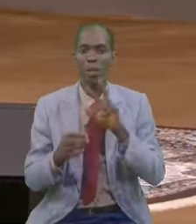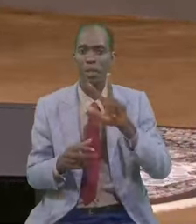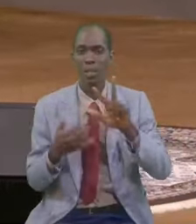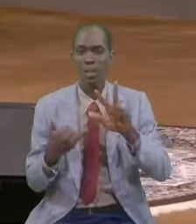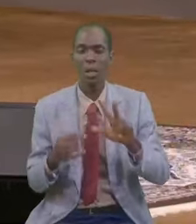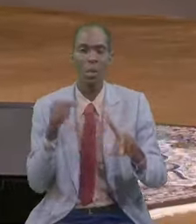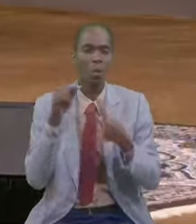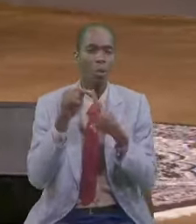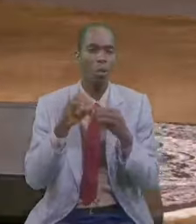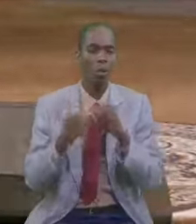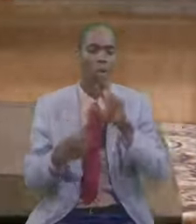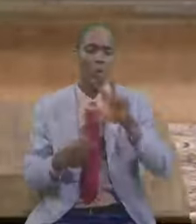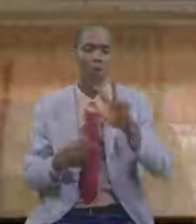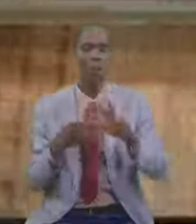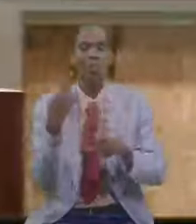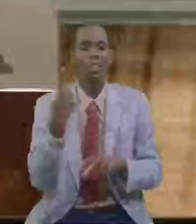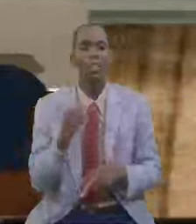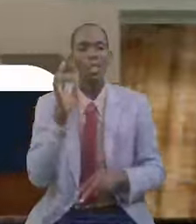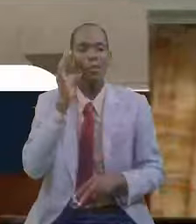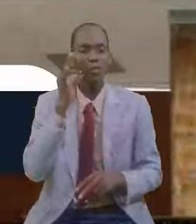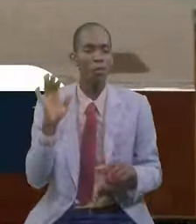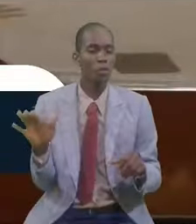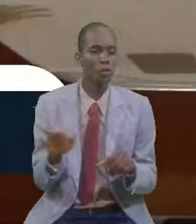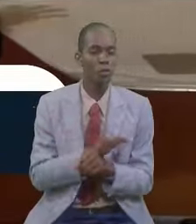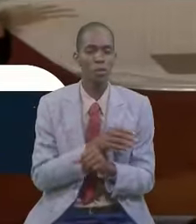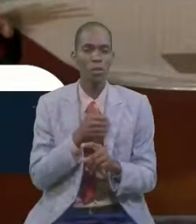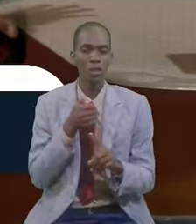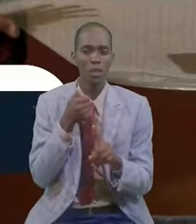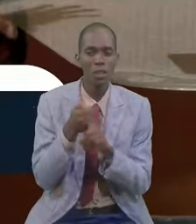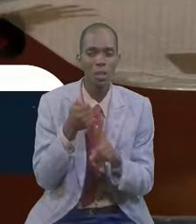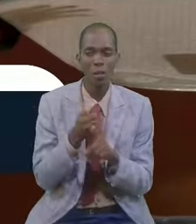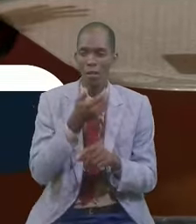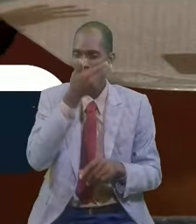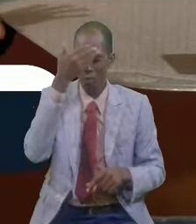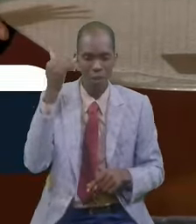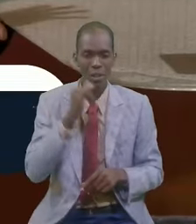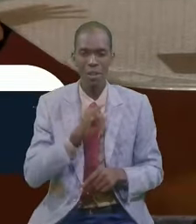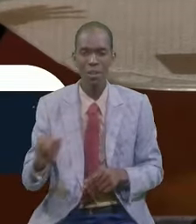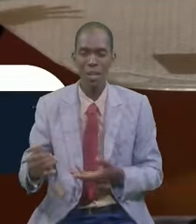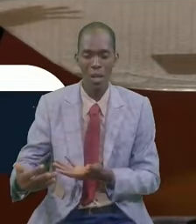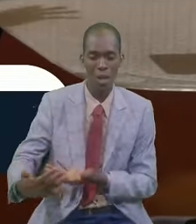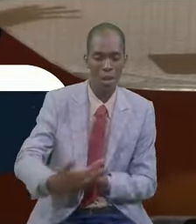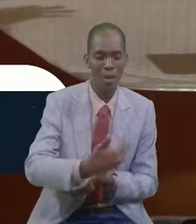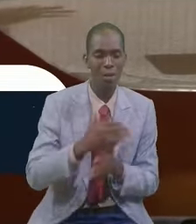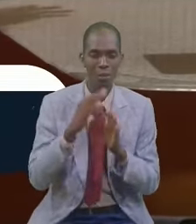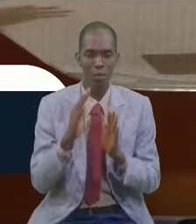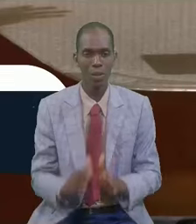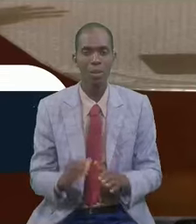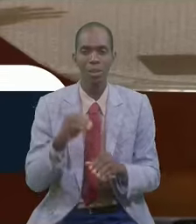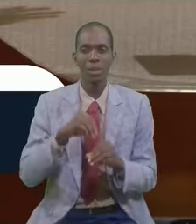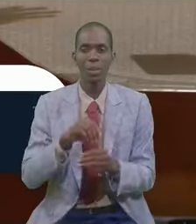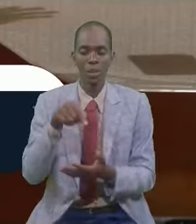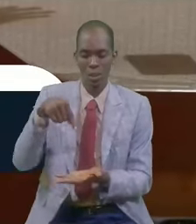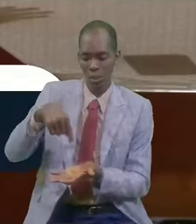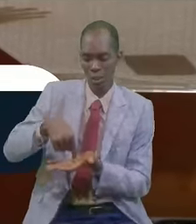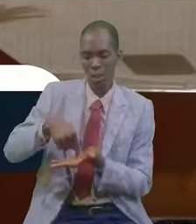au troisième point maintenant, les moissonneurs fructueux s'oubliant eux-mêmes de cette